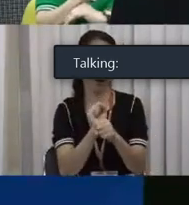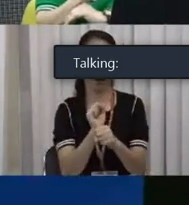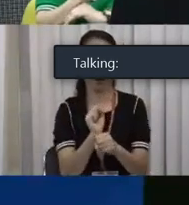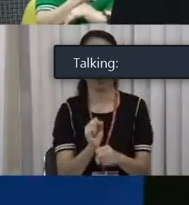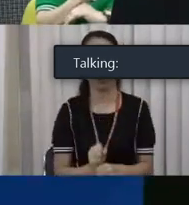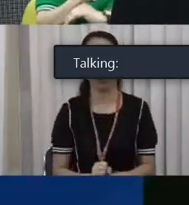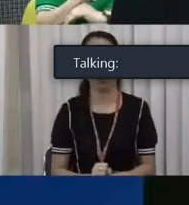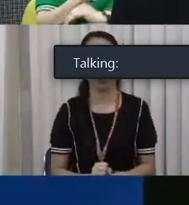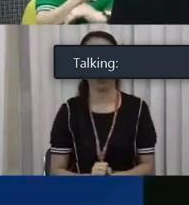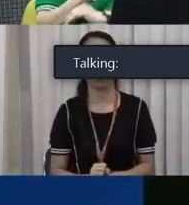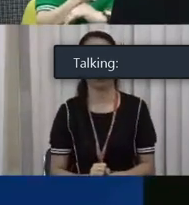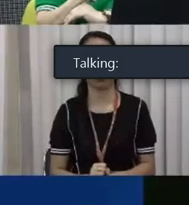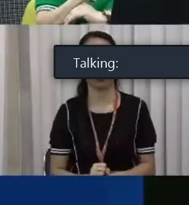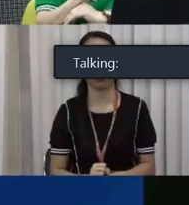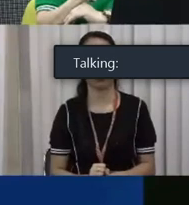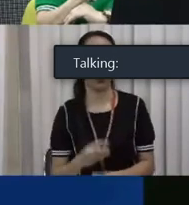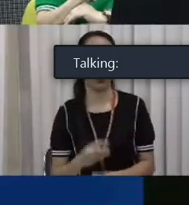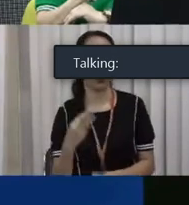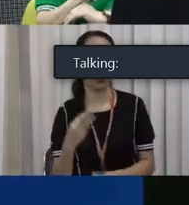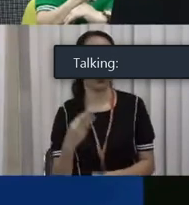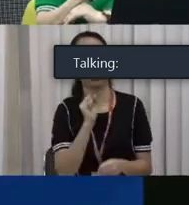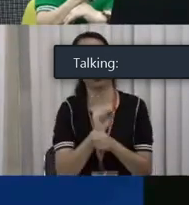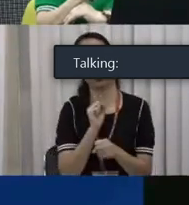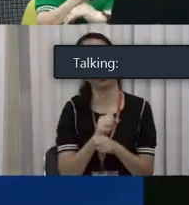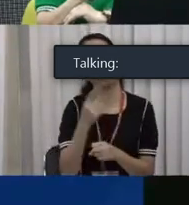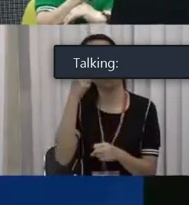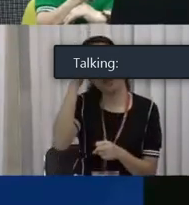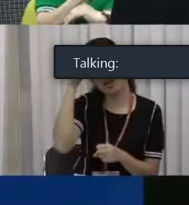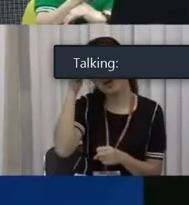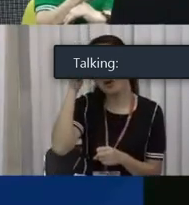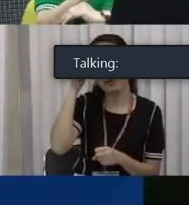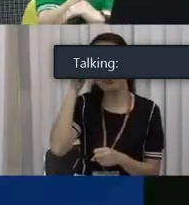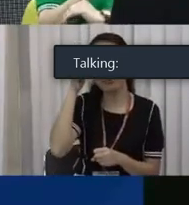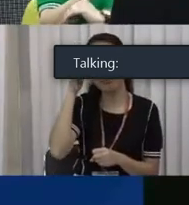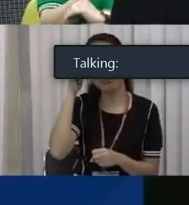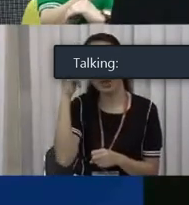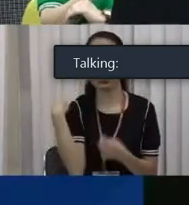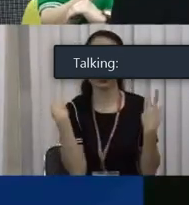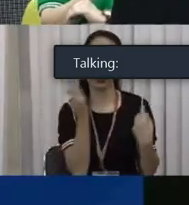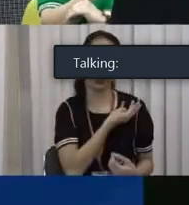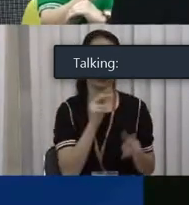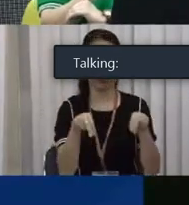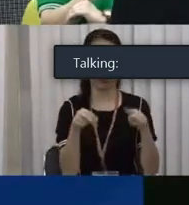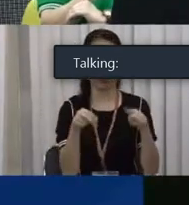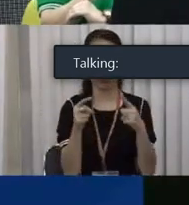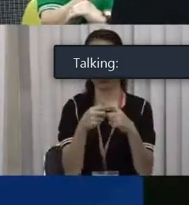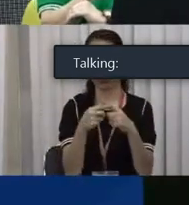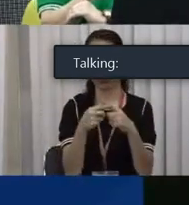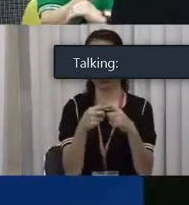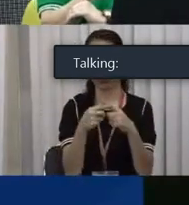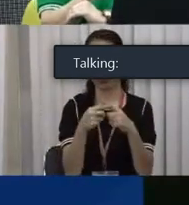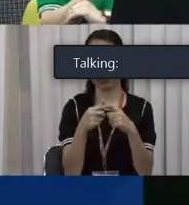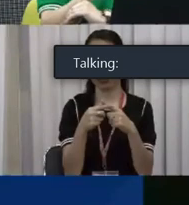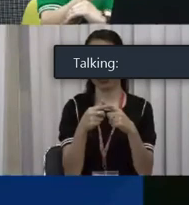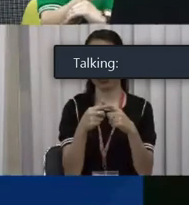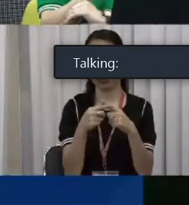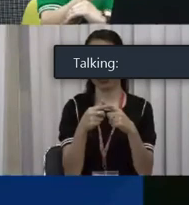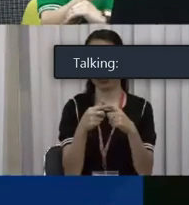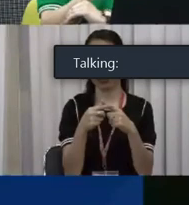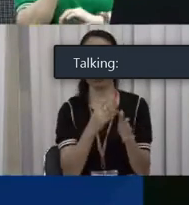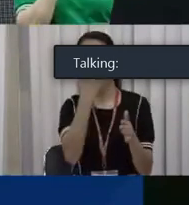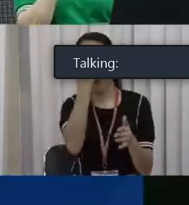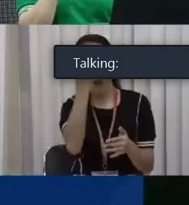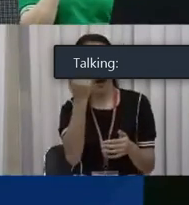Mo trabaho ta tungod sa number one na nato, ma'am, kinahanglan mo trabaho mi para na ami kwarta. Kay